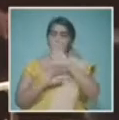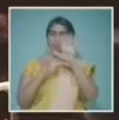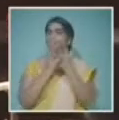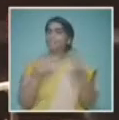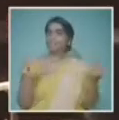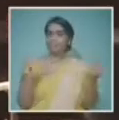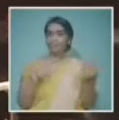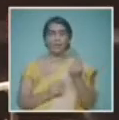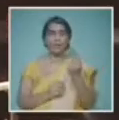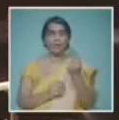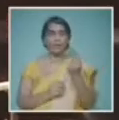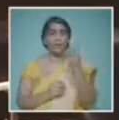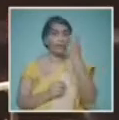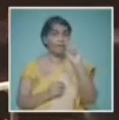ගියා.